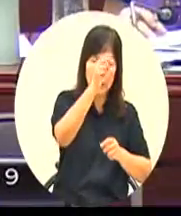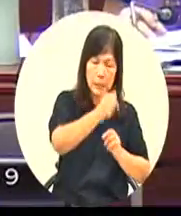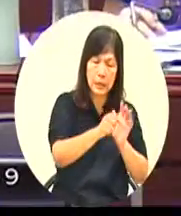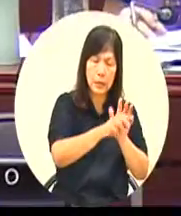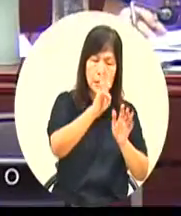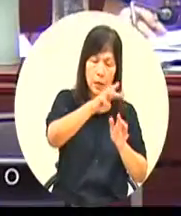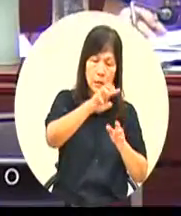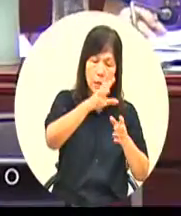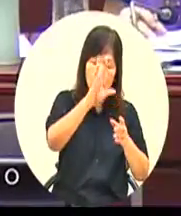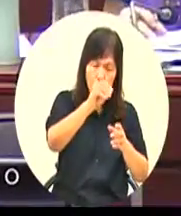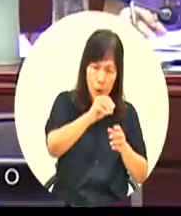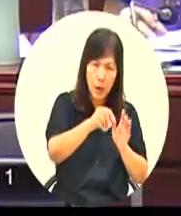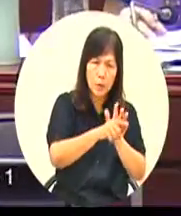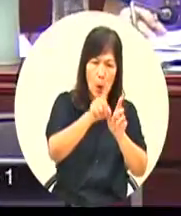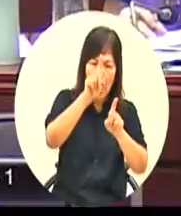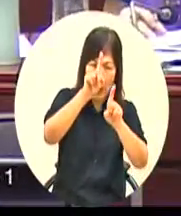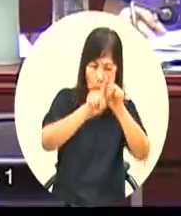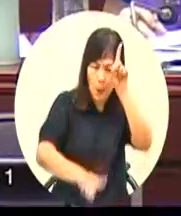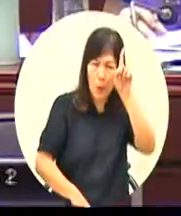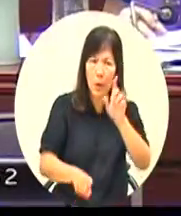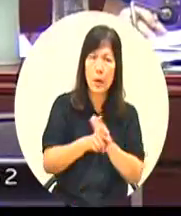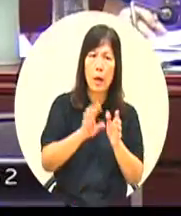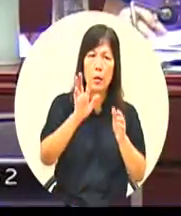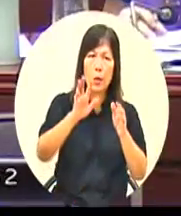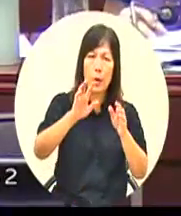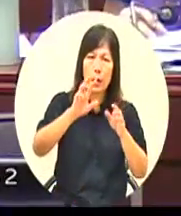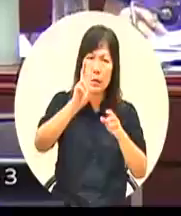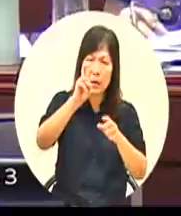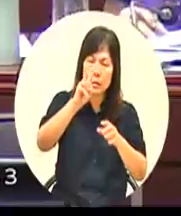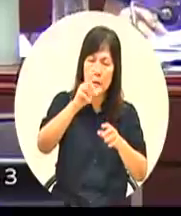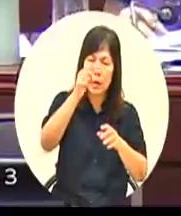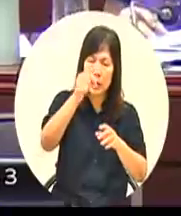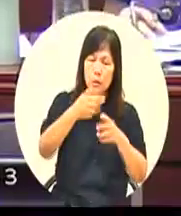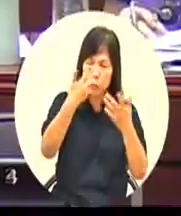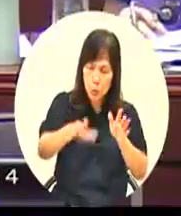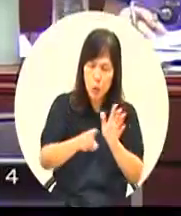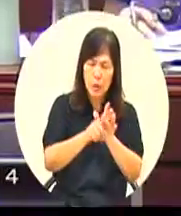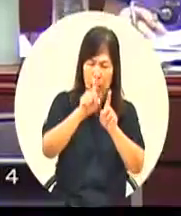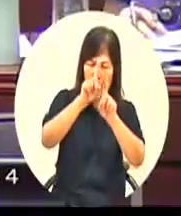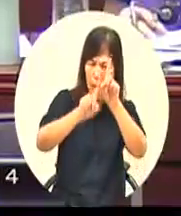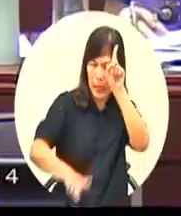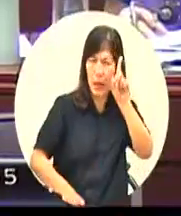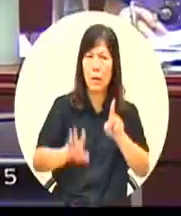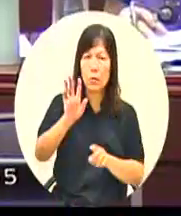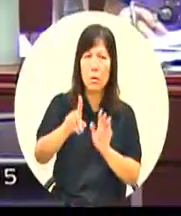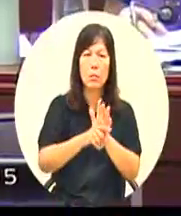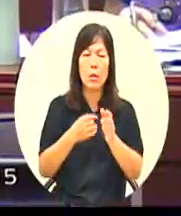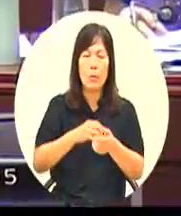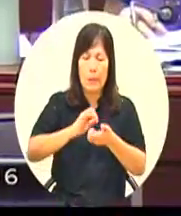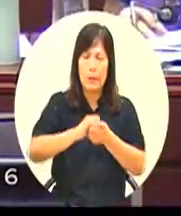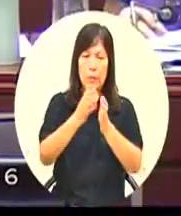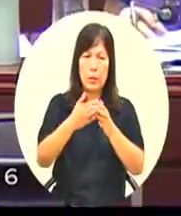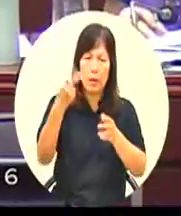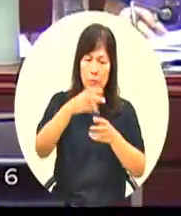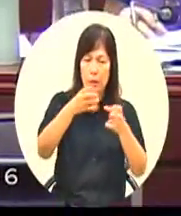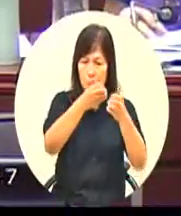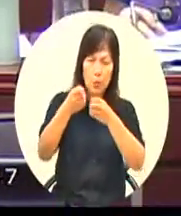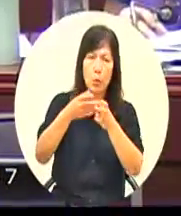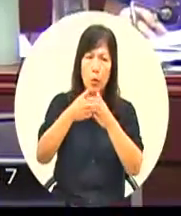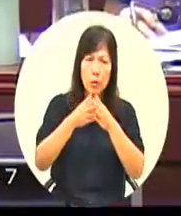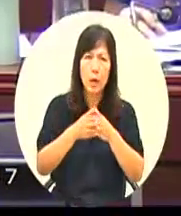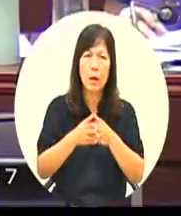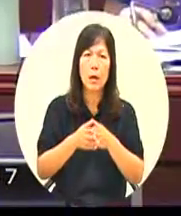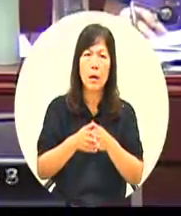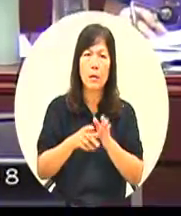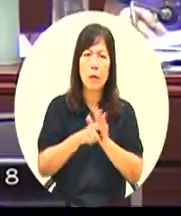13亿3700万，所以这个落差竟然达到有22亿之多，这个差距太大了，所以必须要再讨论。这包括